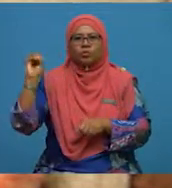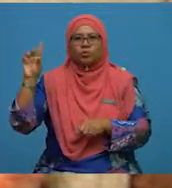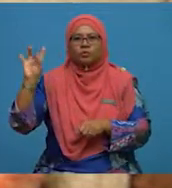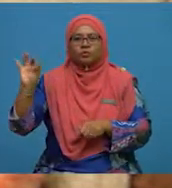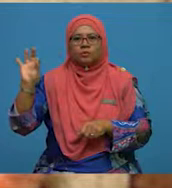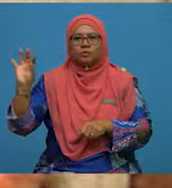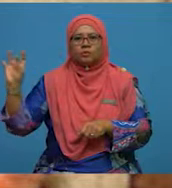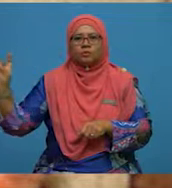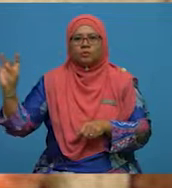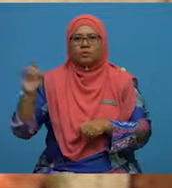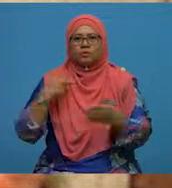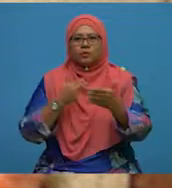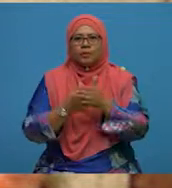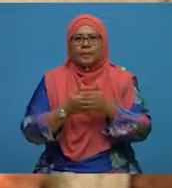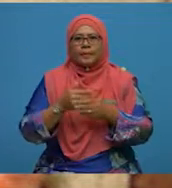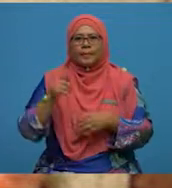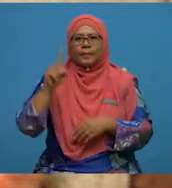1798 hingga tahun